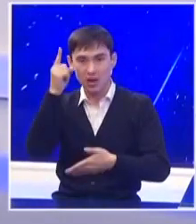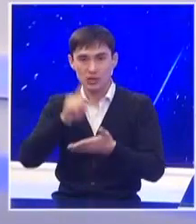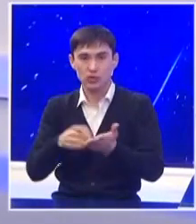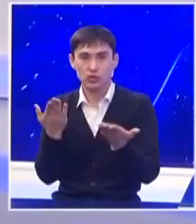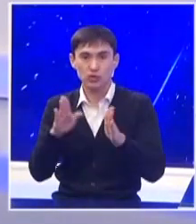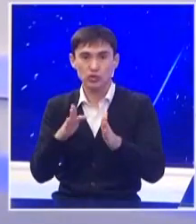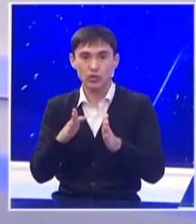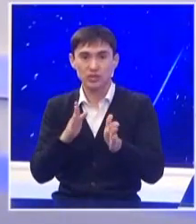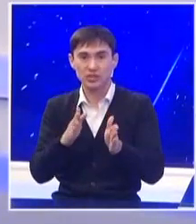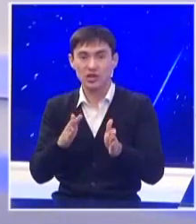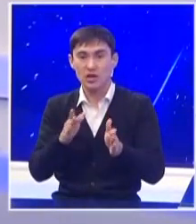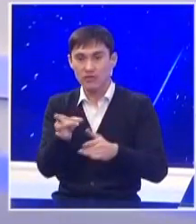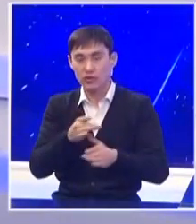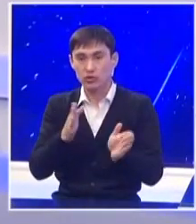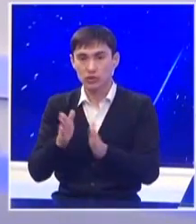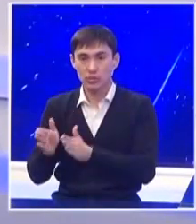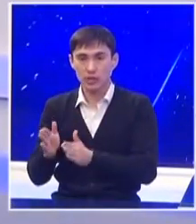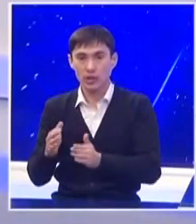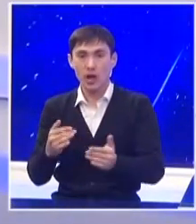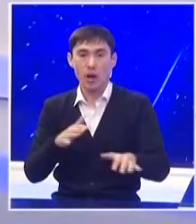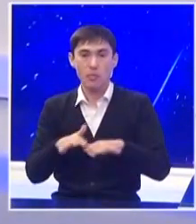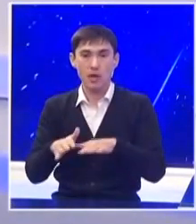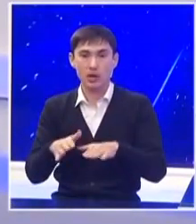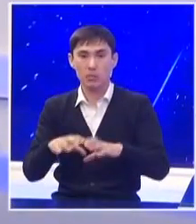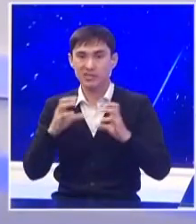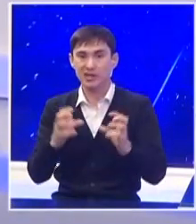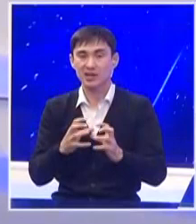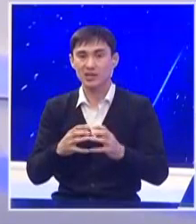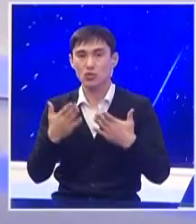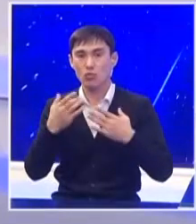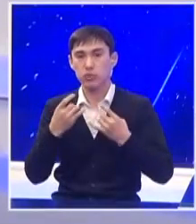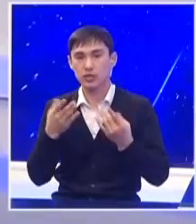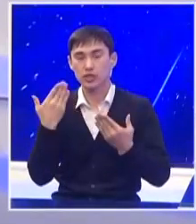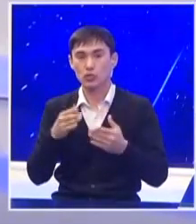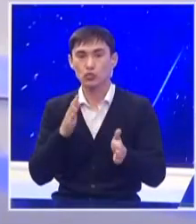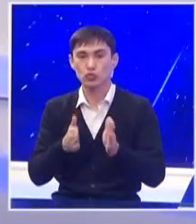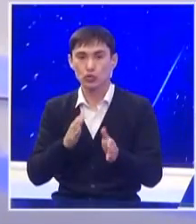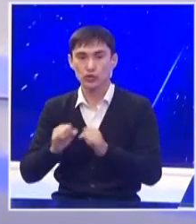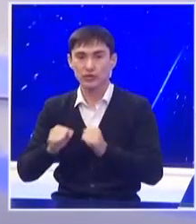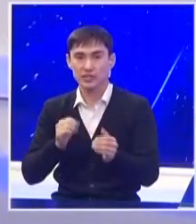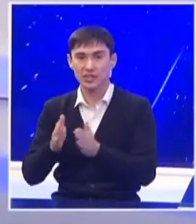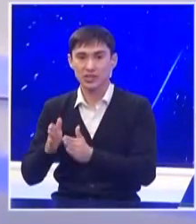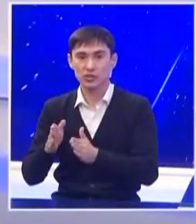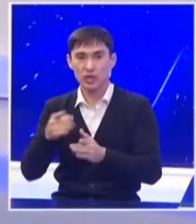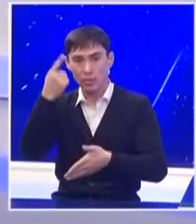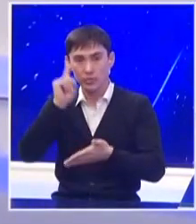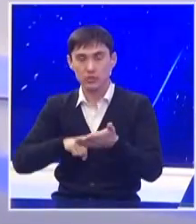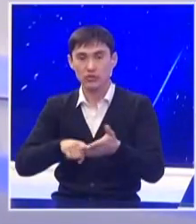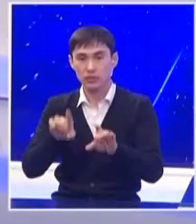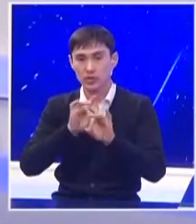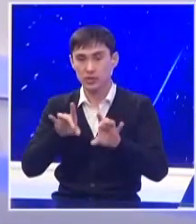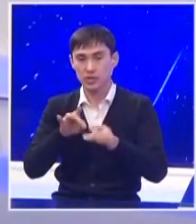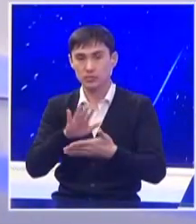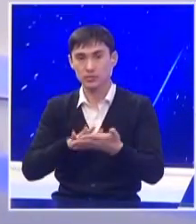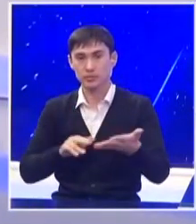менее, религиозная ситуация в регионе стабильная. О мерах по сохранению и упрочнению устойчивости религиозной обстановки узнавала